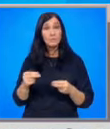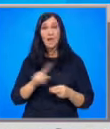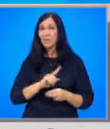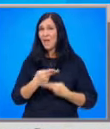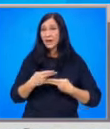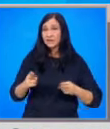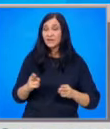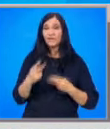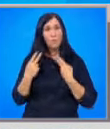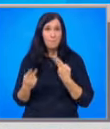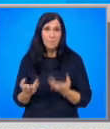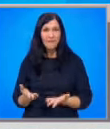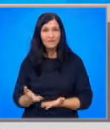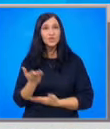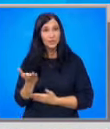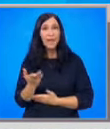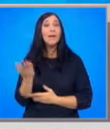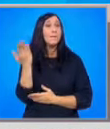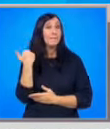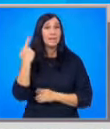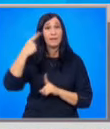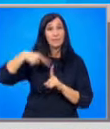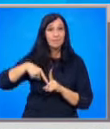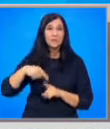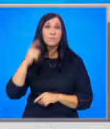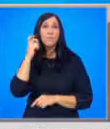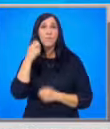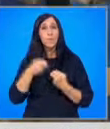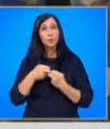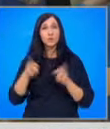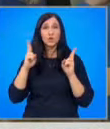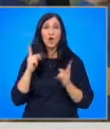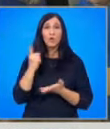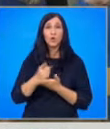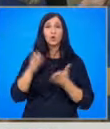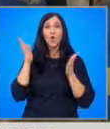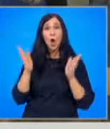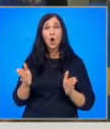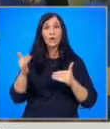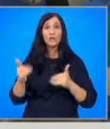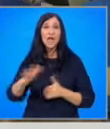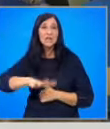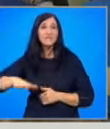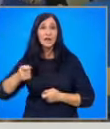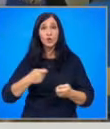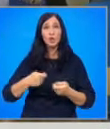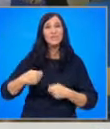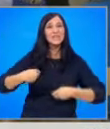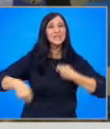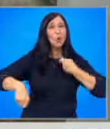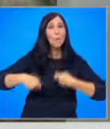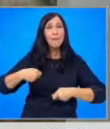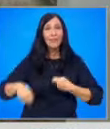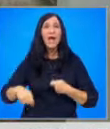не разкри какво предвиждат те. Преди месец в Брюксел решиха да наложат ограничения в сферата на търговията с стомана и технологични